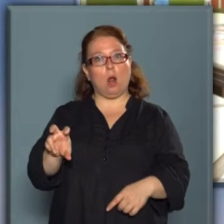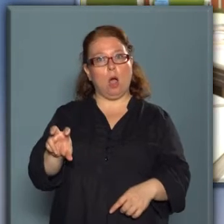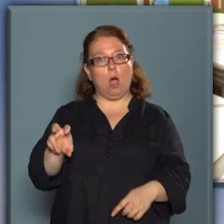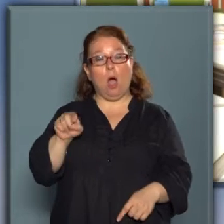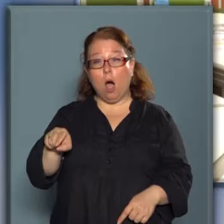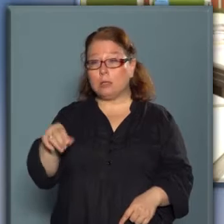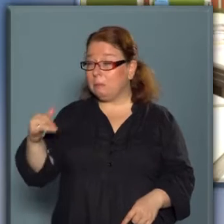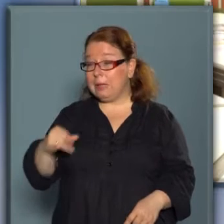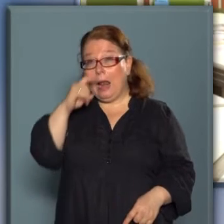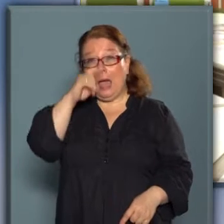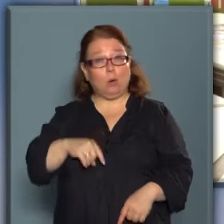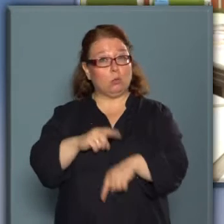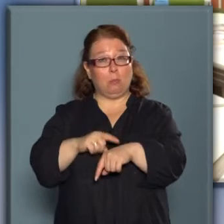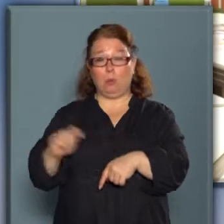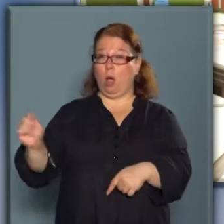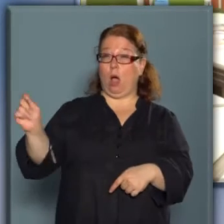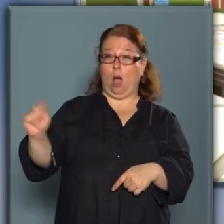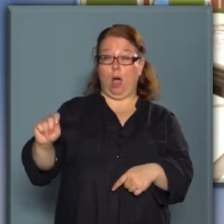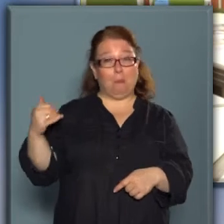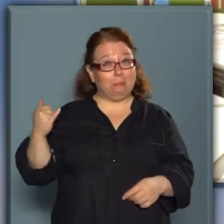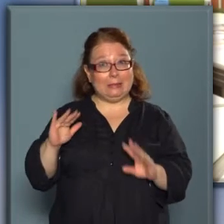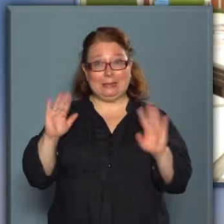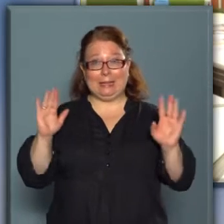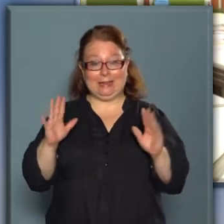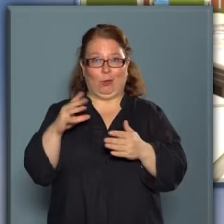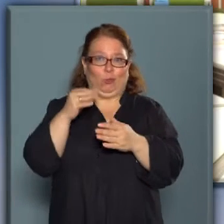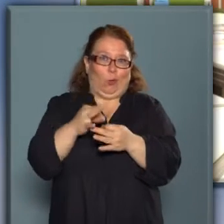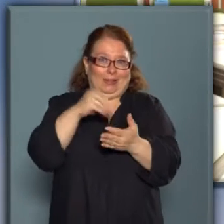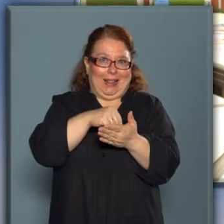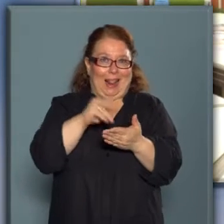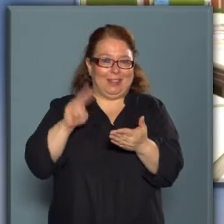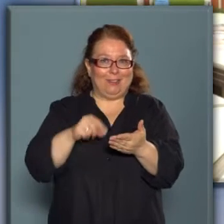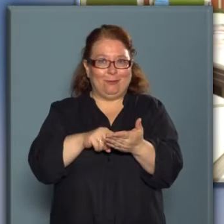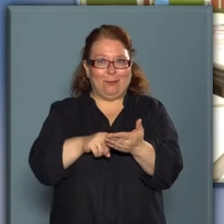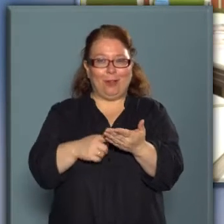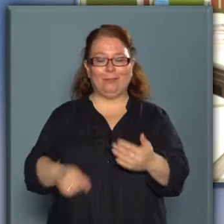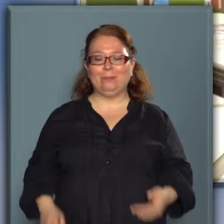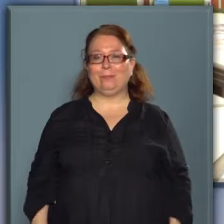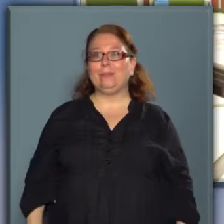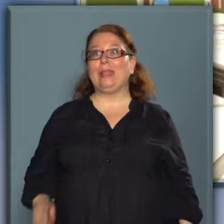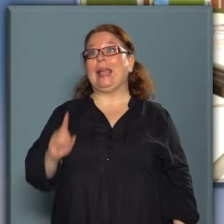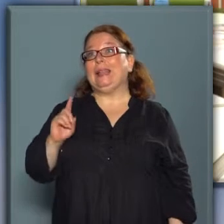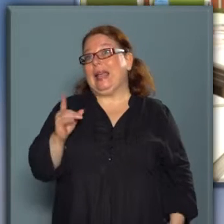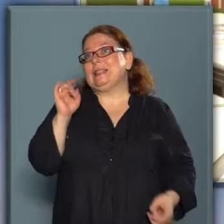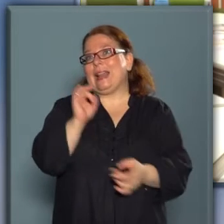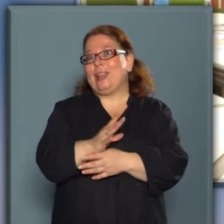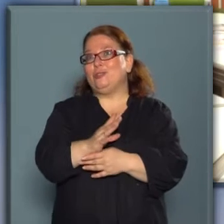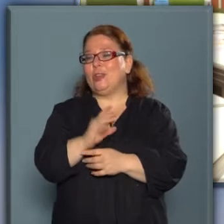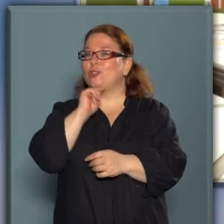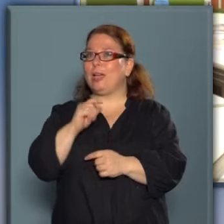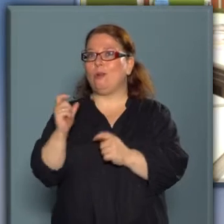és az a vekker az a legrosszabb időpontban kezdett el szólni, de hát